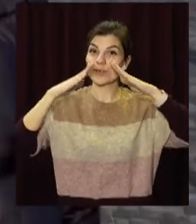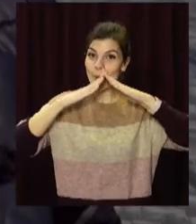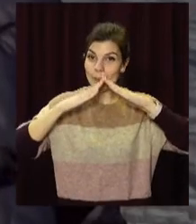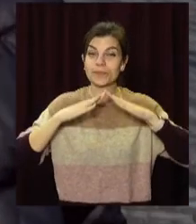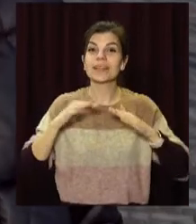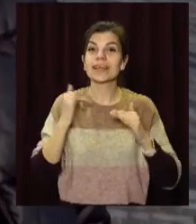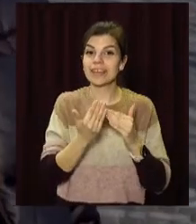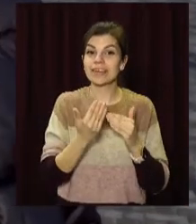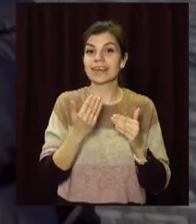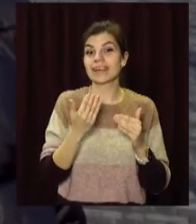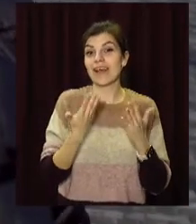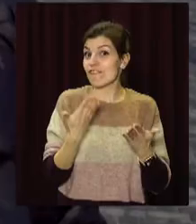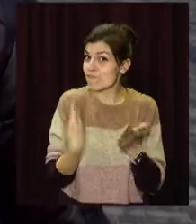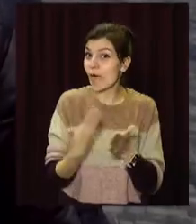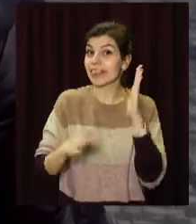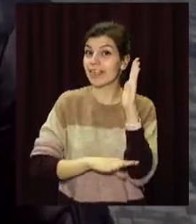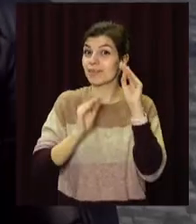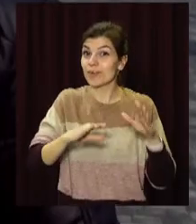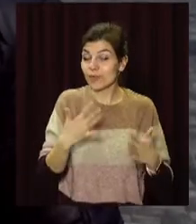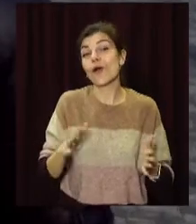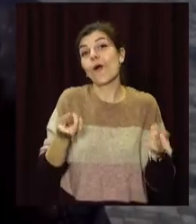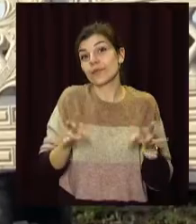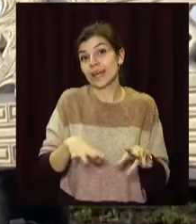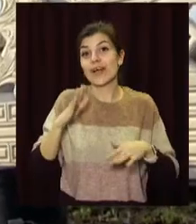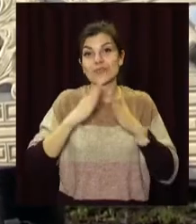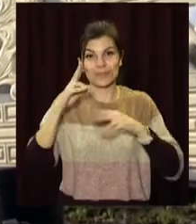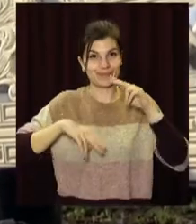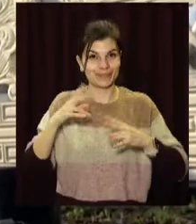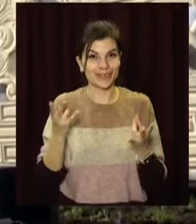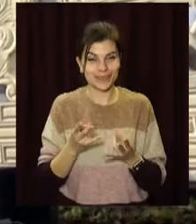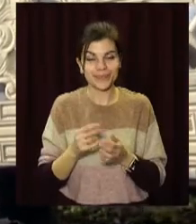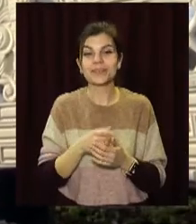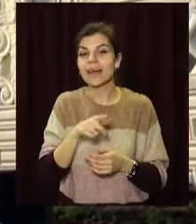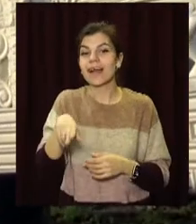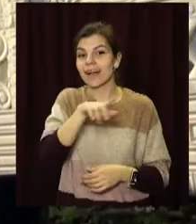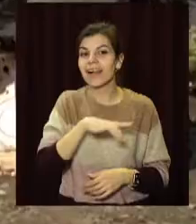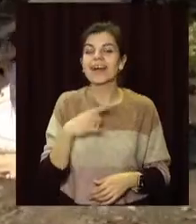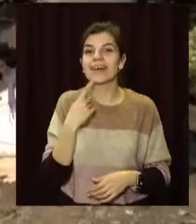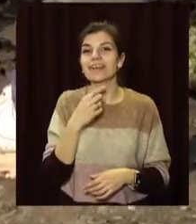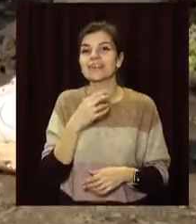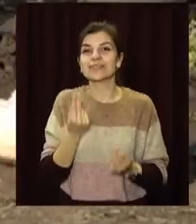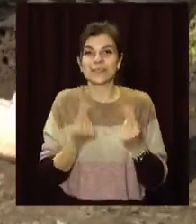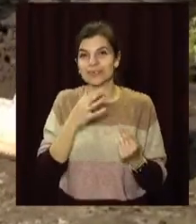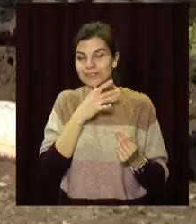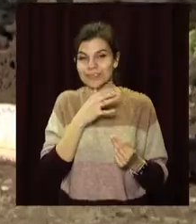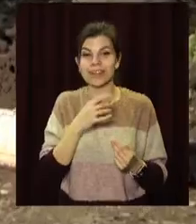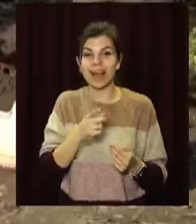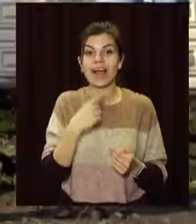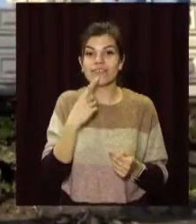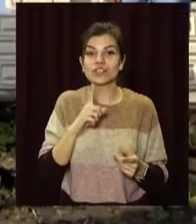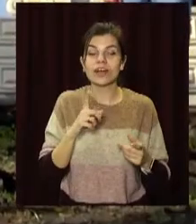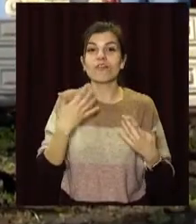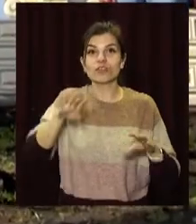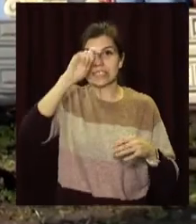И вот дерево посажено, осталось строй дом. У карнаухівці жартують офіційно. Таким чином дали старт